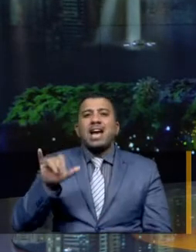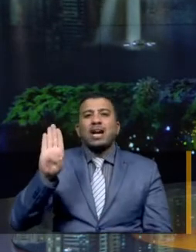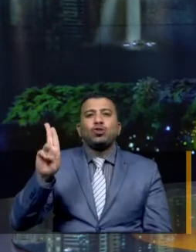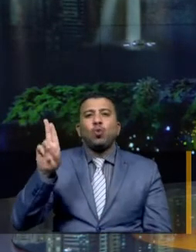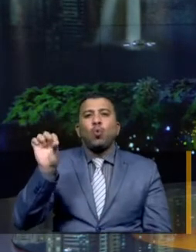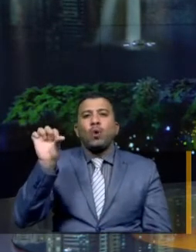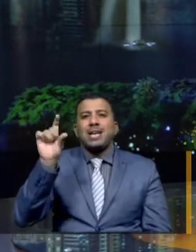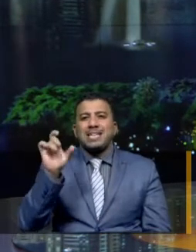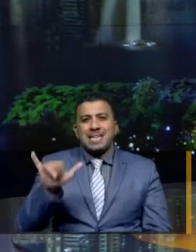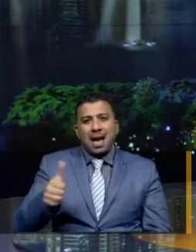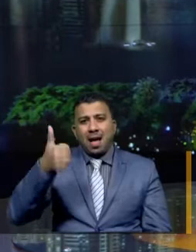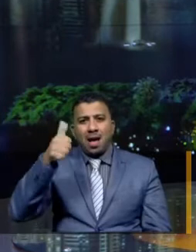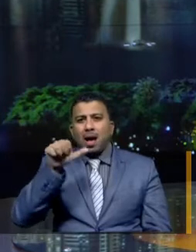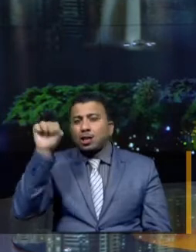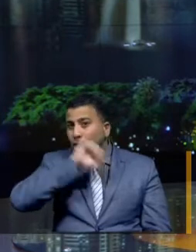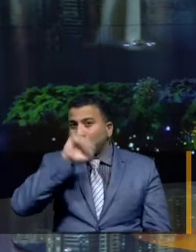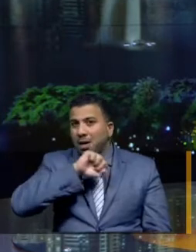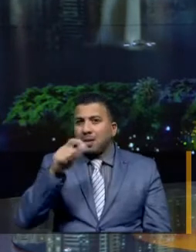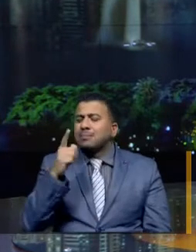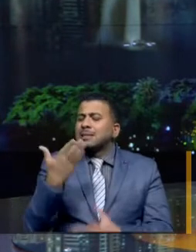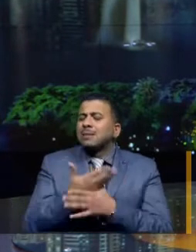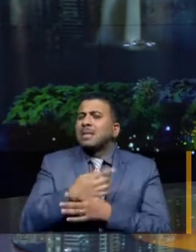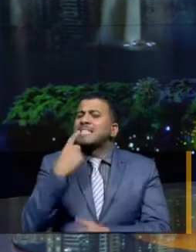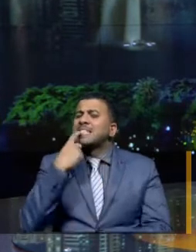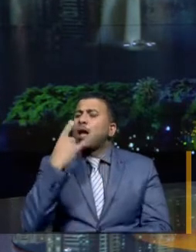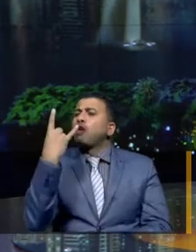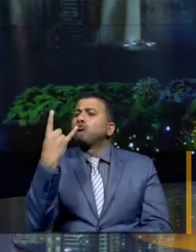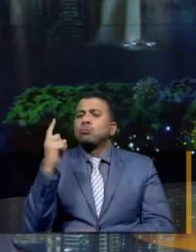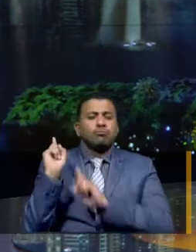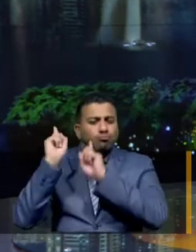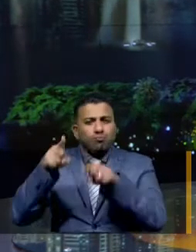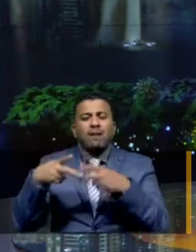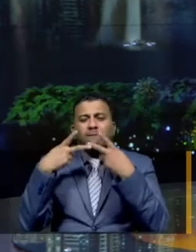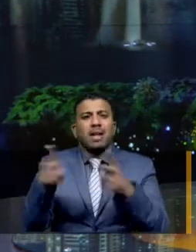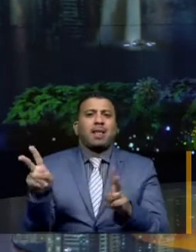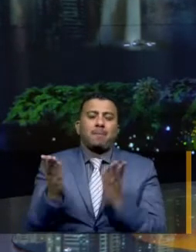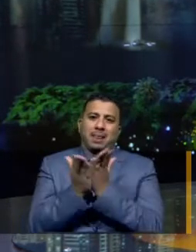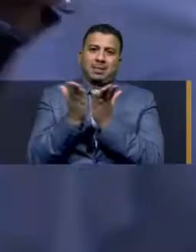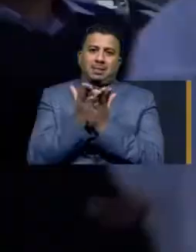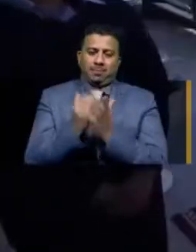فيكتوريا الدولية بالشارقة بمناسبة مرور 10 أعوام على إنشائها.